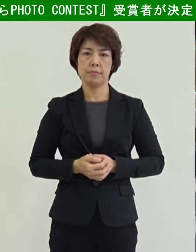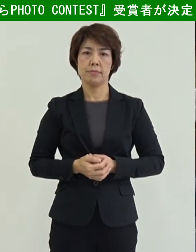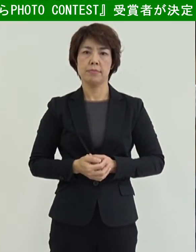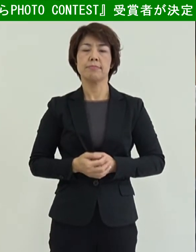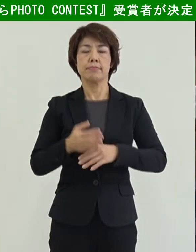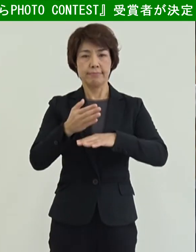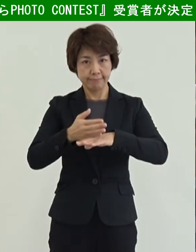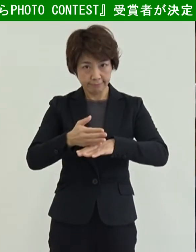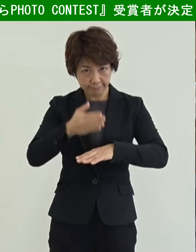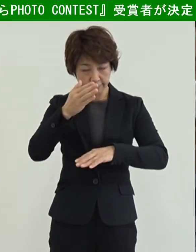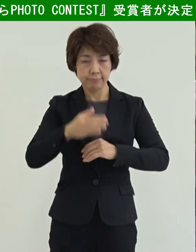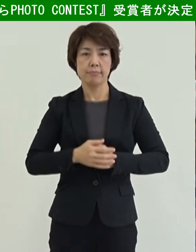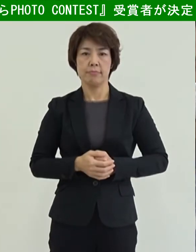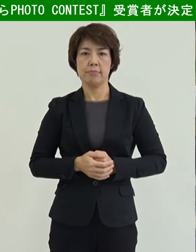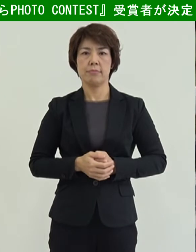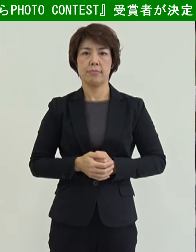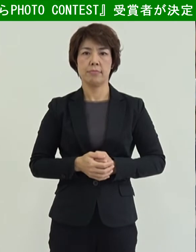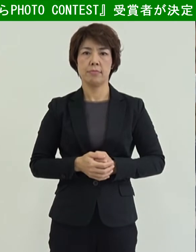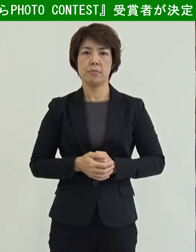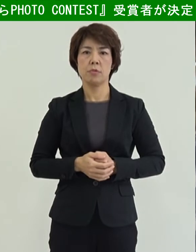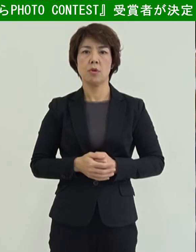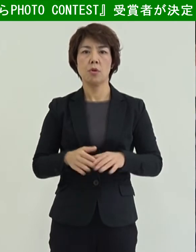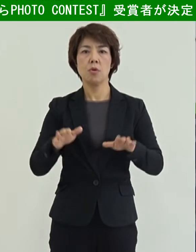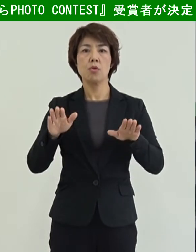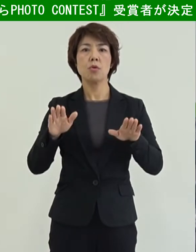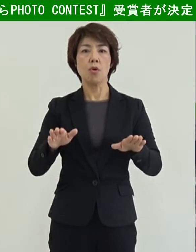あのそうしましたらあの今回